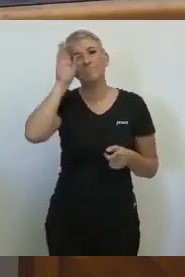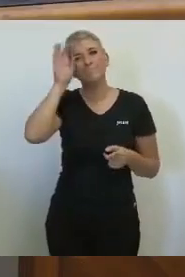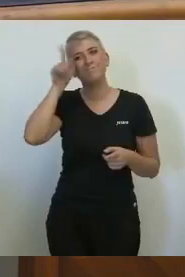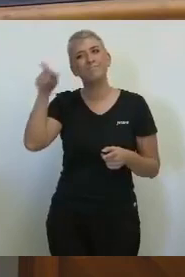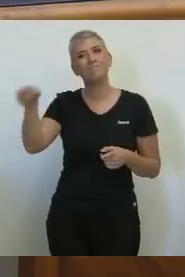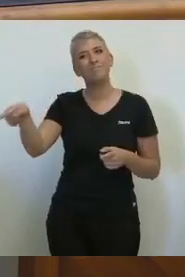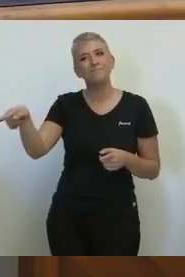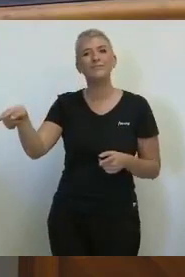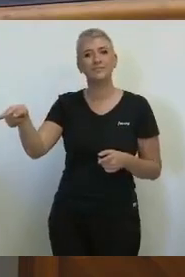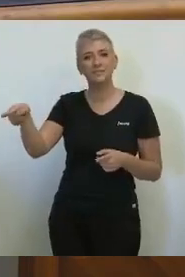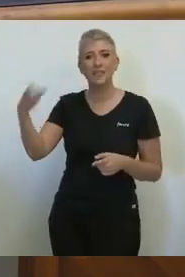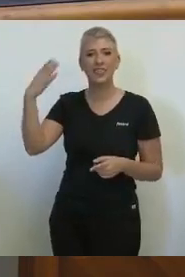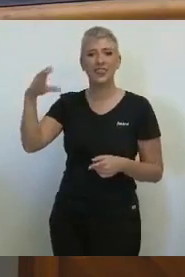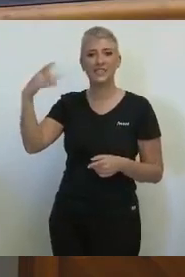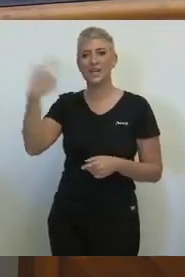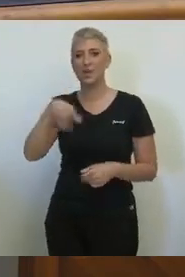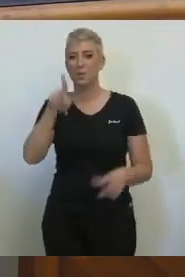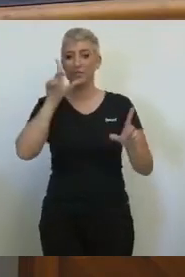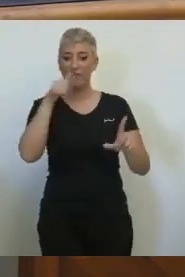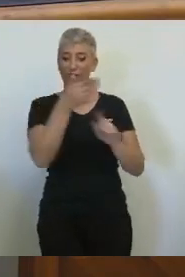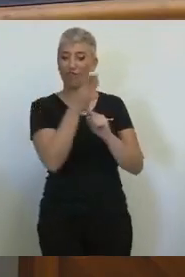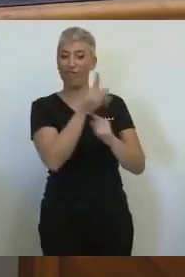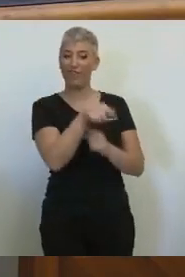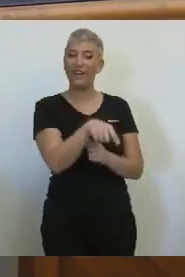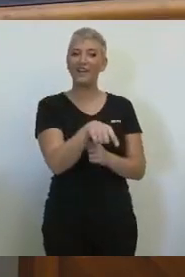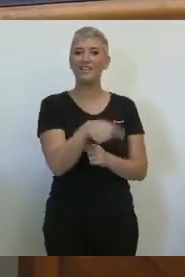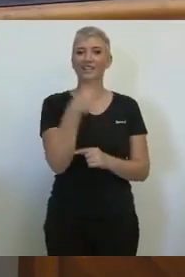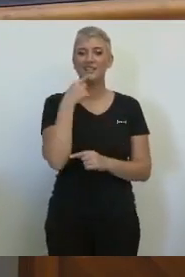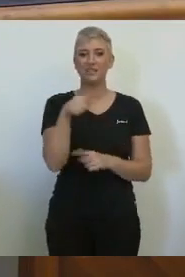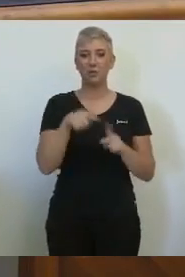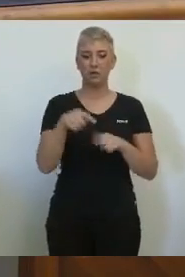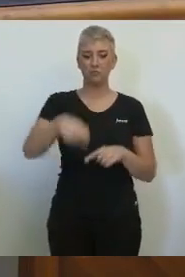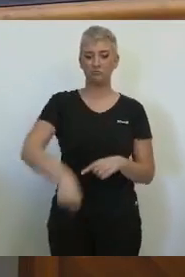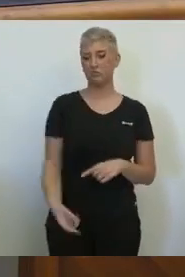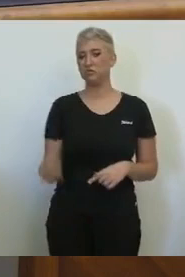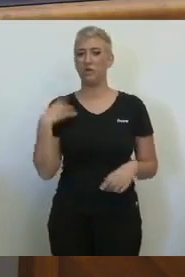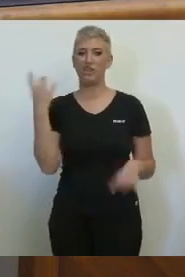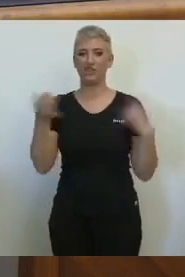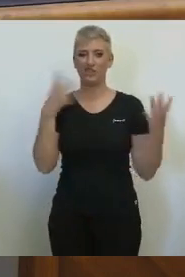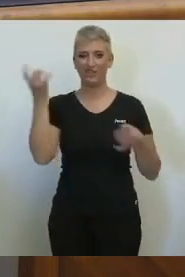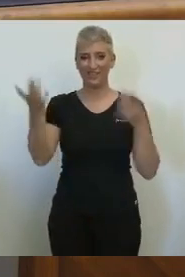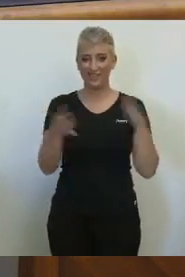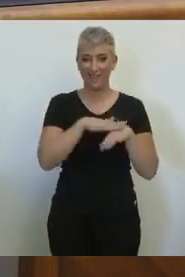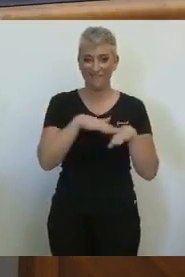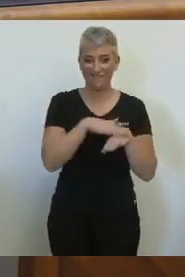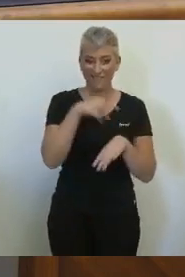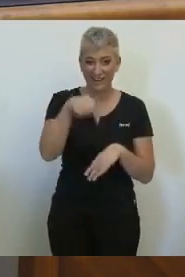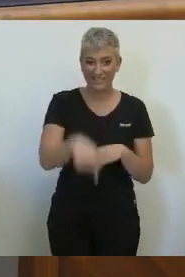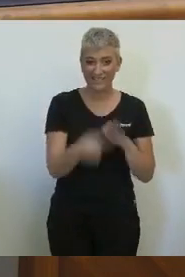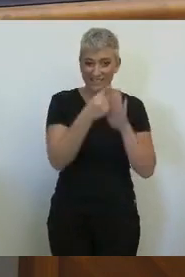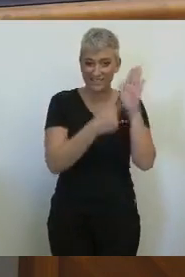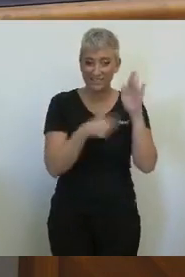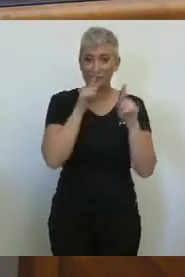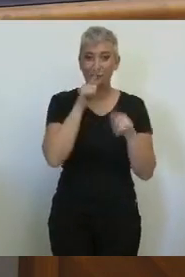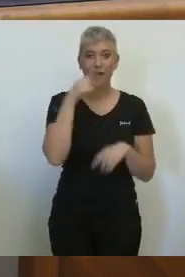portaveu de César Sánchez, que sí, es treballa per capritxo, és a dir, que les bases de les convocatòries són